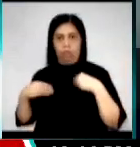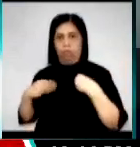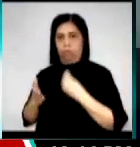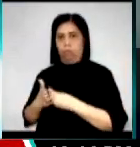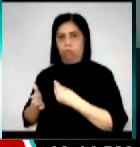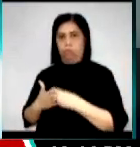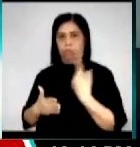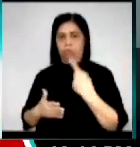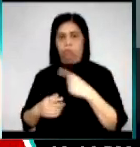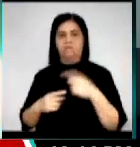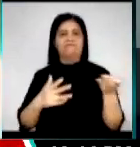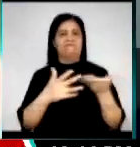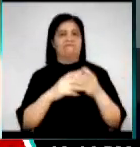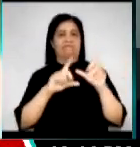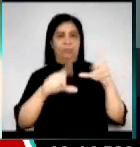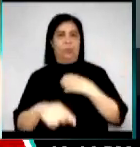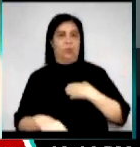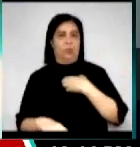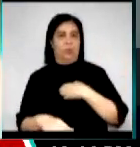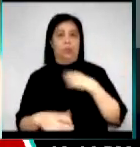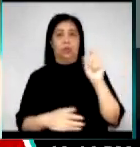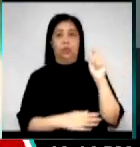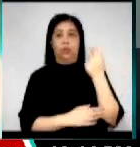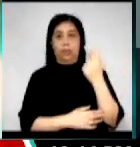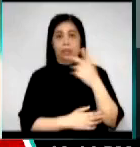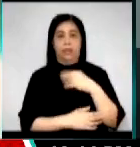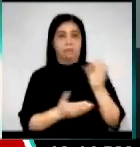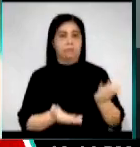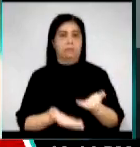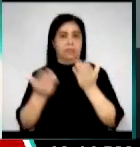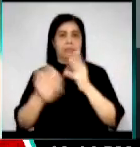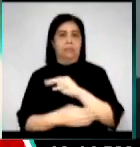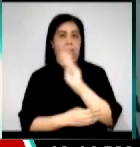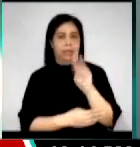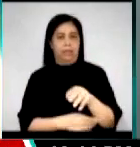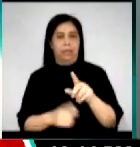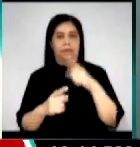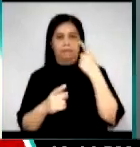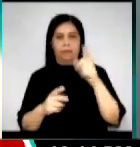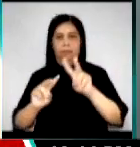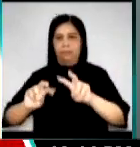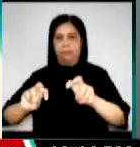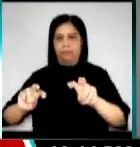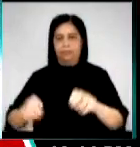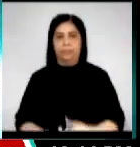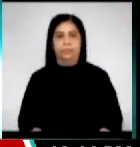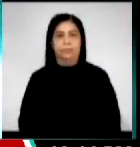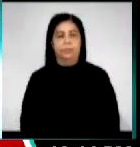Sinampan siya ng reklamo sa Tuguegarao at dinala sa Maynila para sa investigasyon.